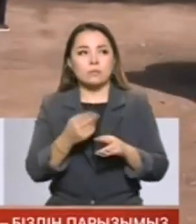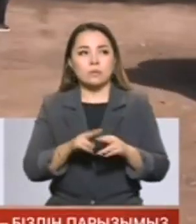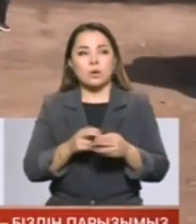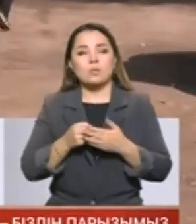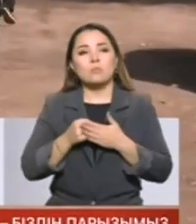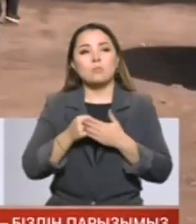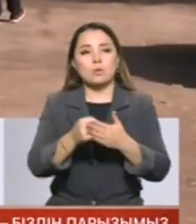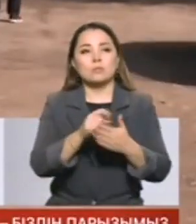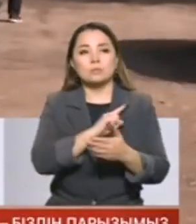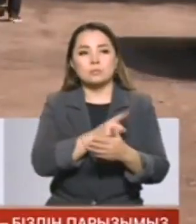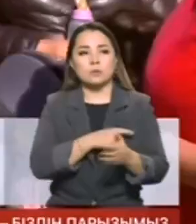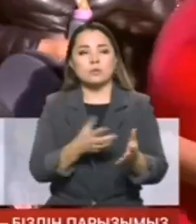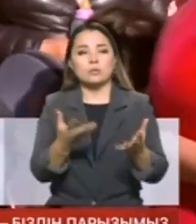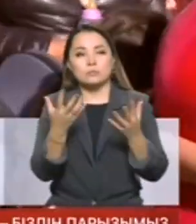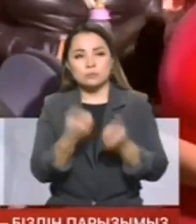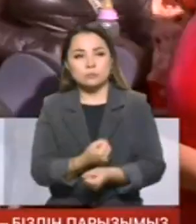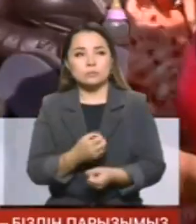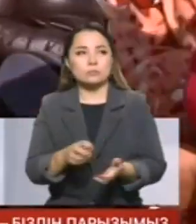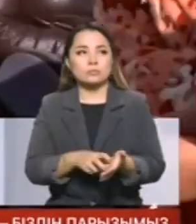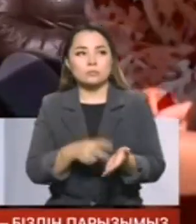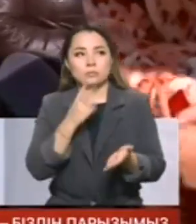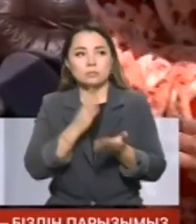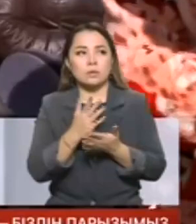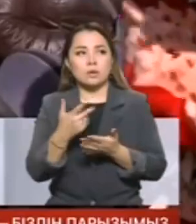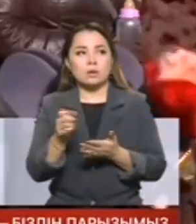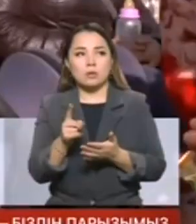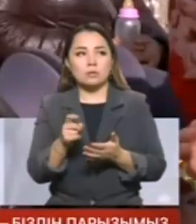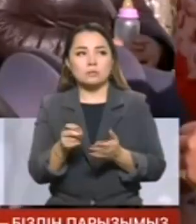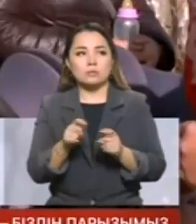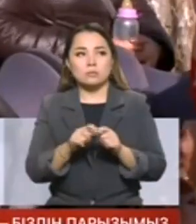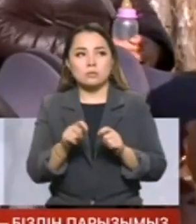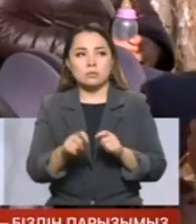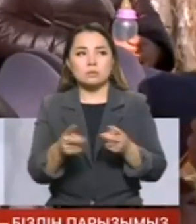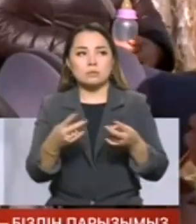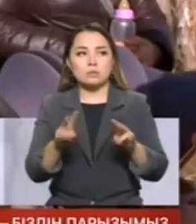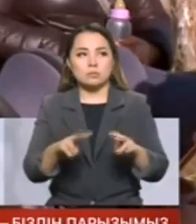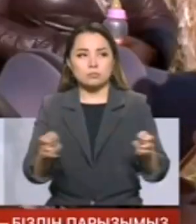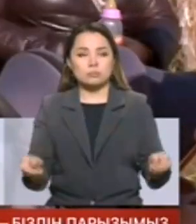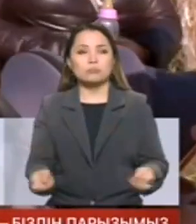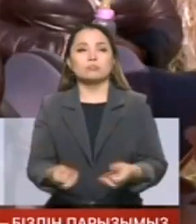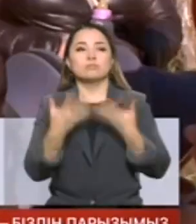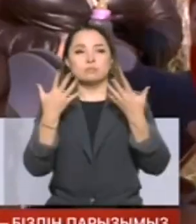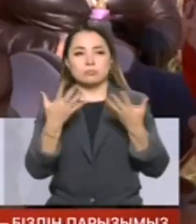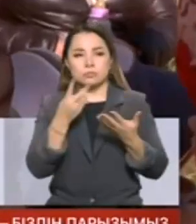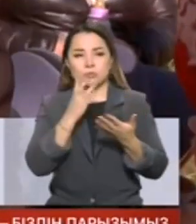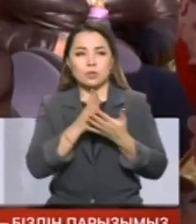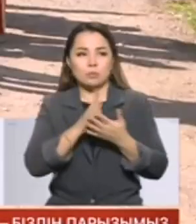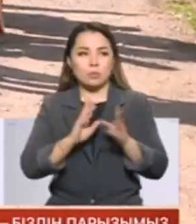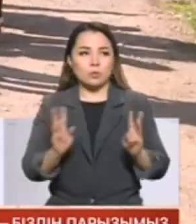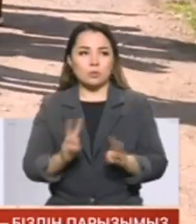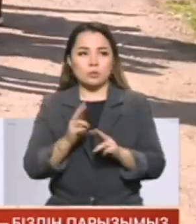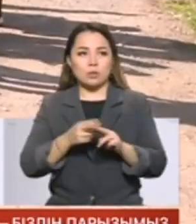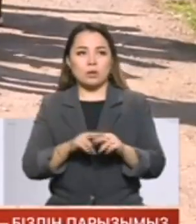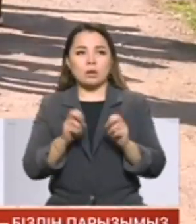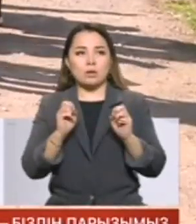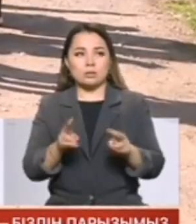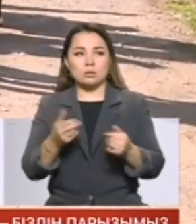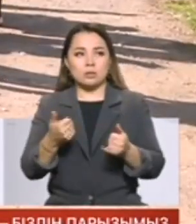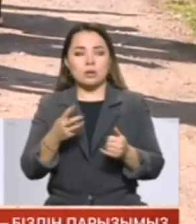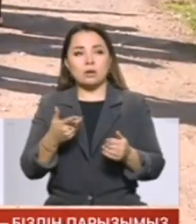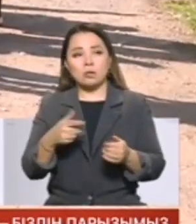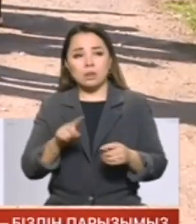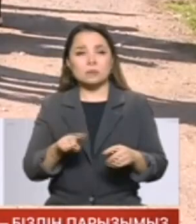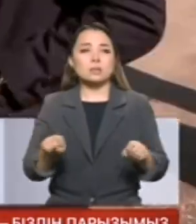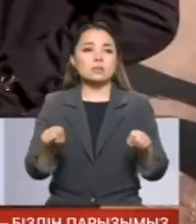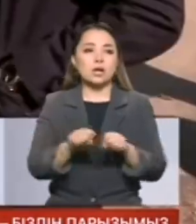Napoli osu koyduğunda köşüp tasadım bärin. Gaz jağa almay turum деп edim. Kelin ağa jağa berip et. Lap et üstü janıp ketti bütün oşaqtın. Ala oldu kögüldür otu men